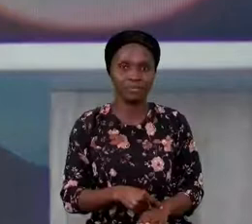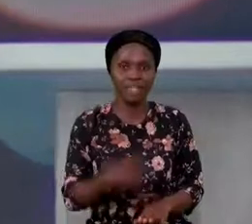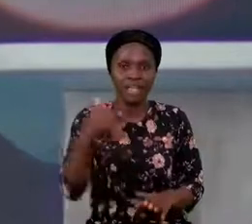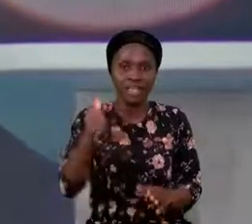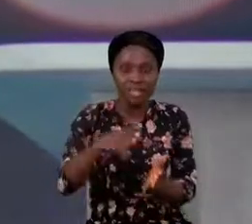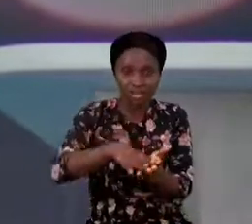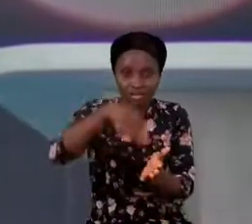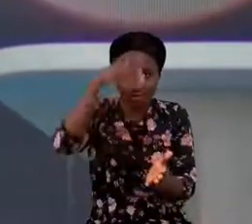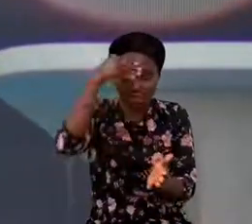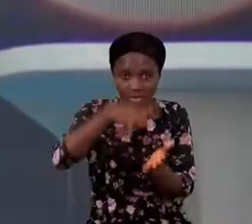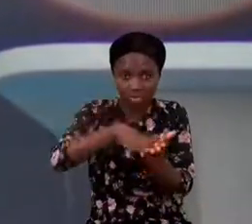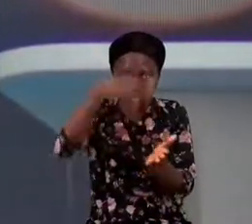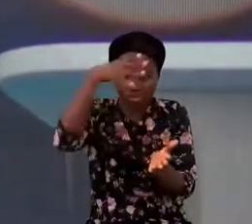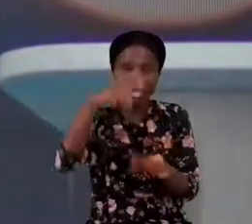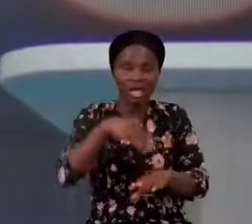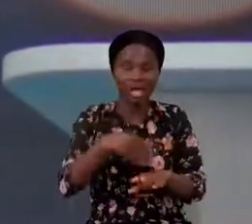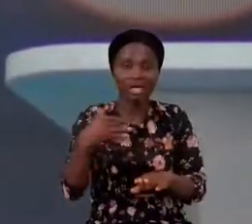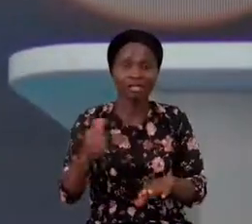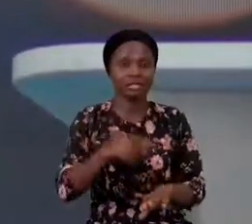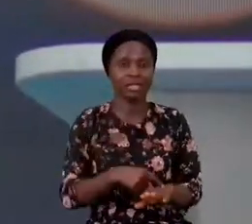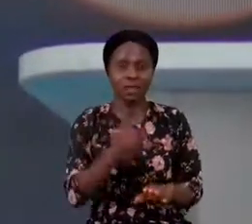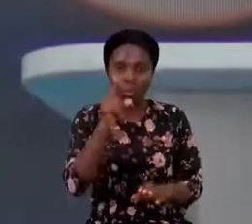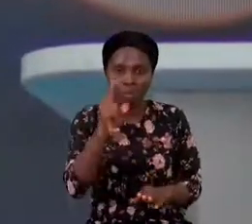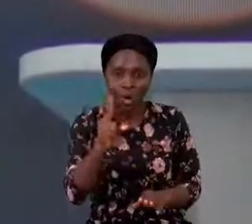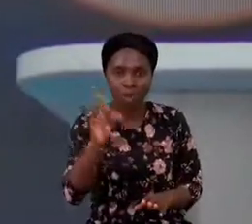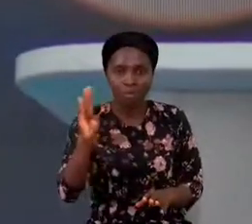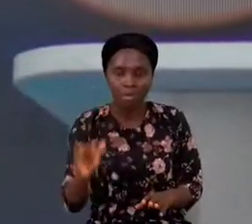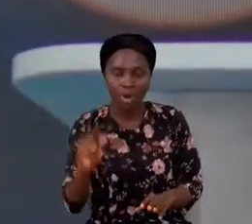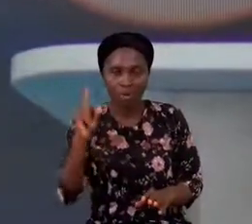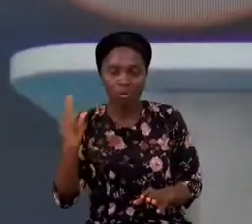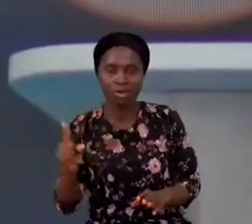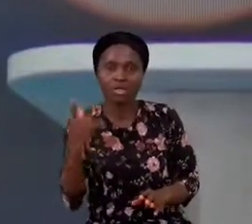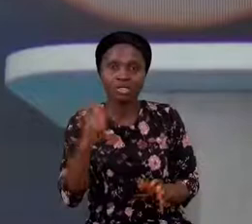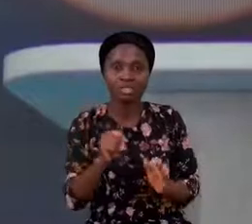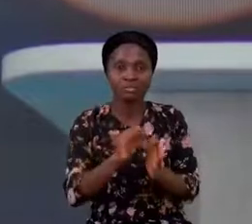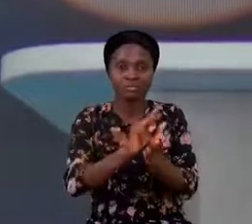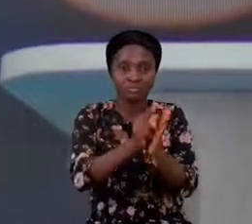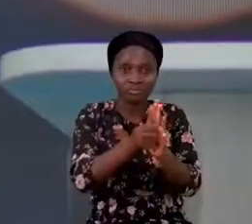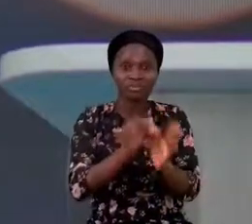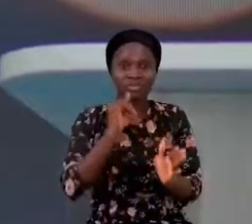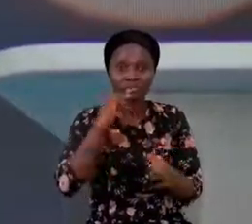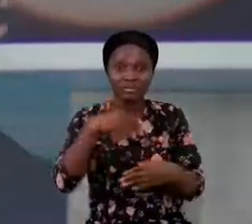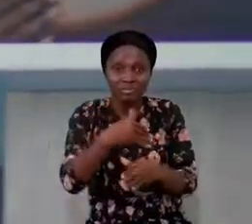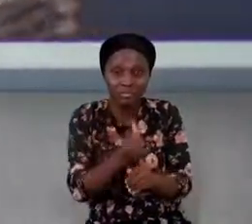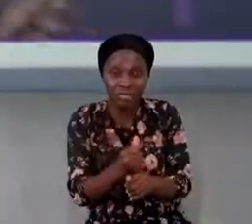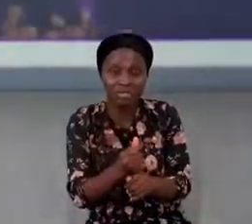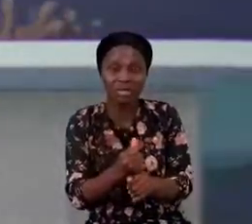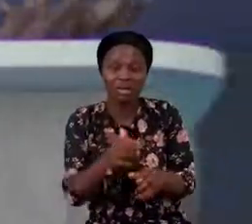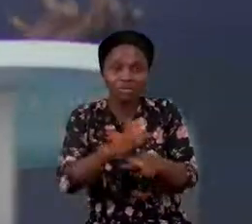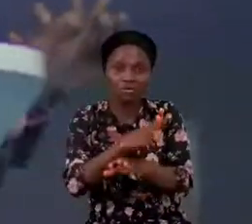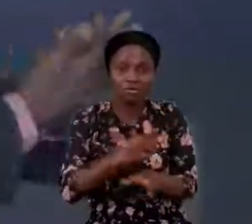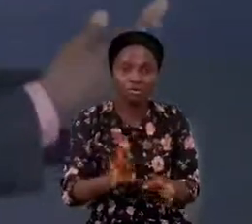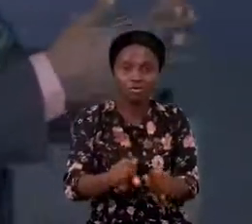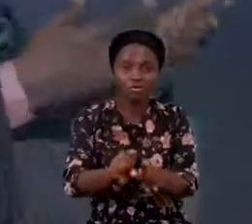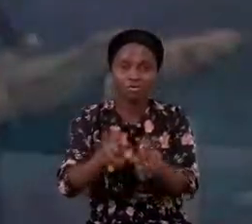L'heure est composée de minutes. Et quand vous passez une minute de qualité et vous mettez tout ce que